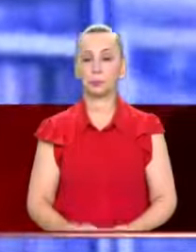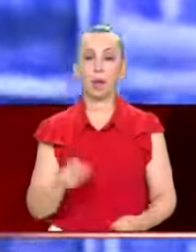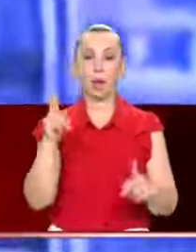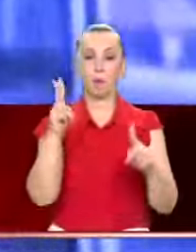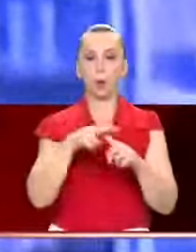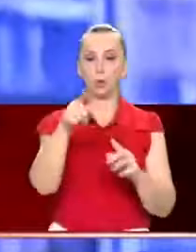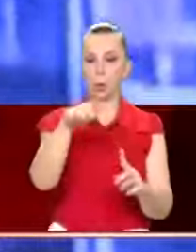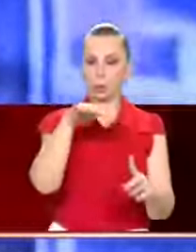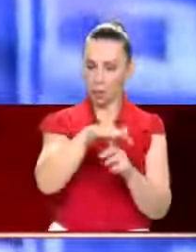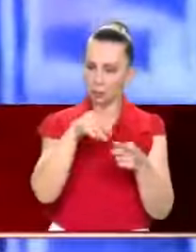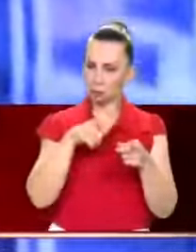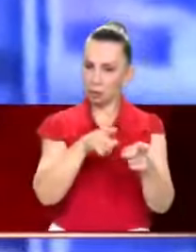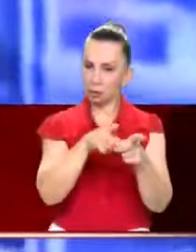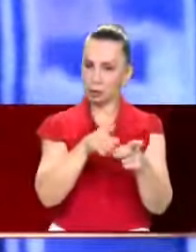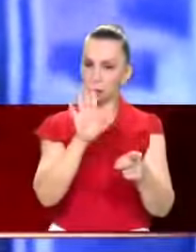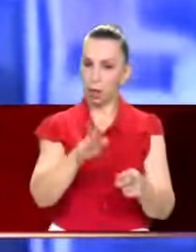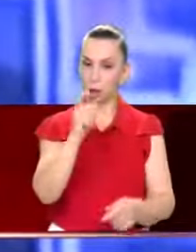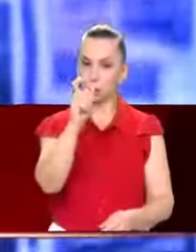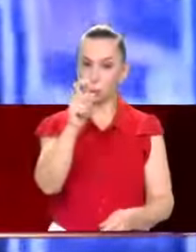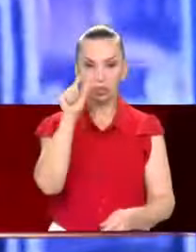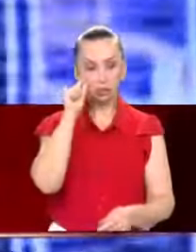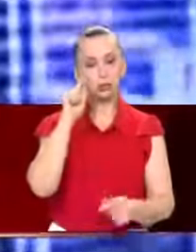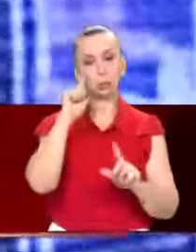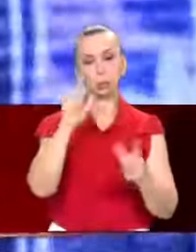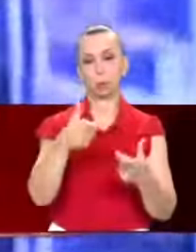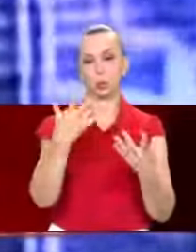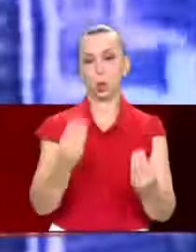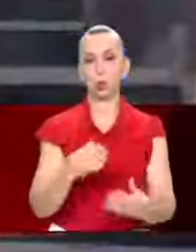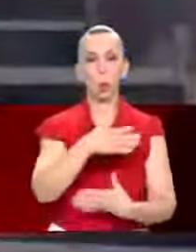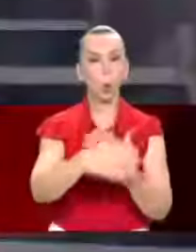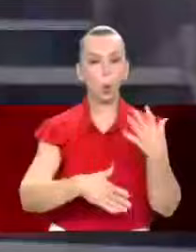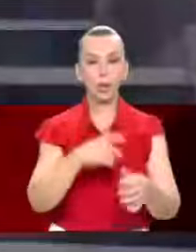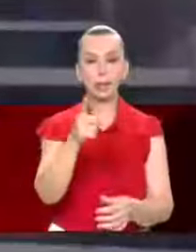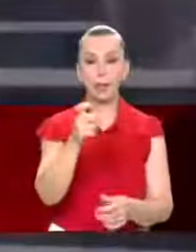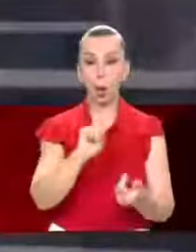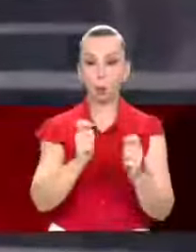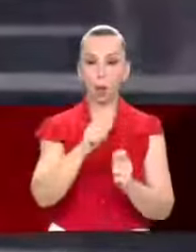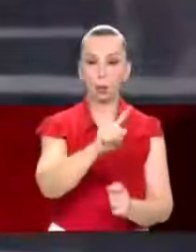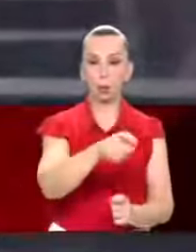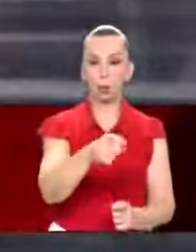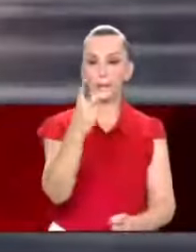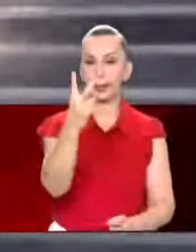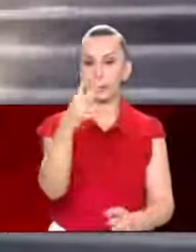Polis o saldırganların peşine düştü. 9 kişi gözaltına alındı. Olayda silah kullandığı tespit